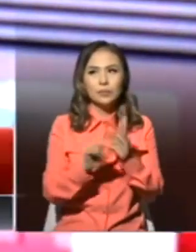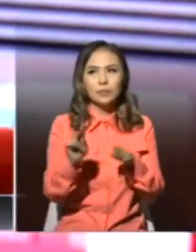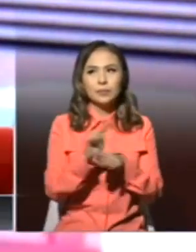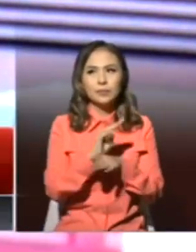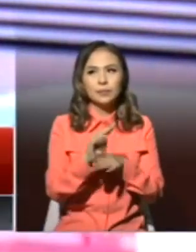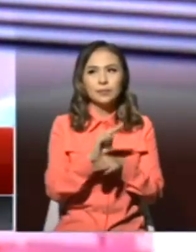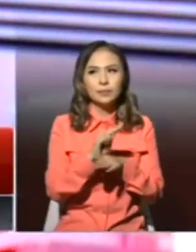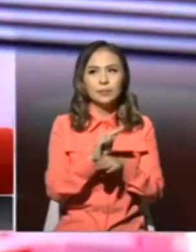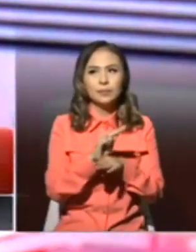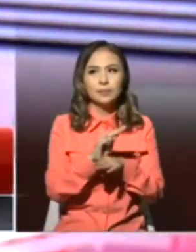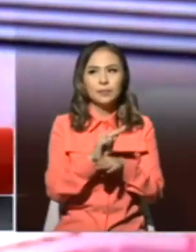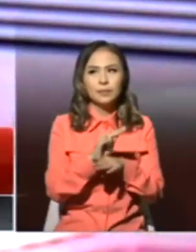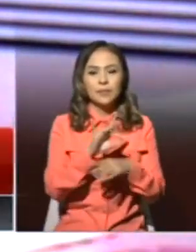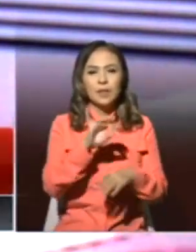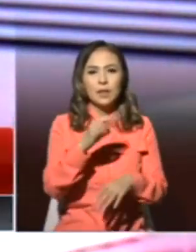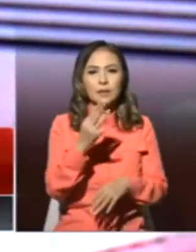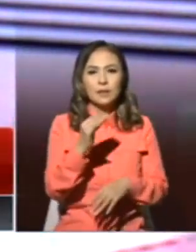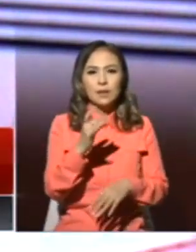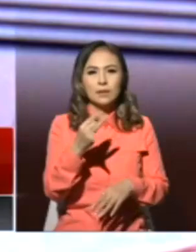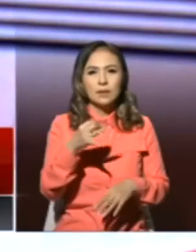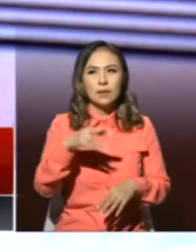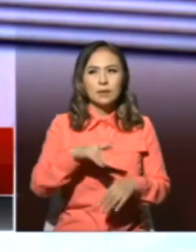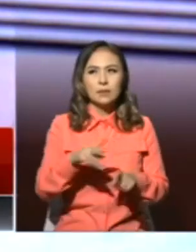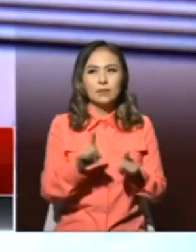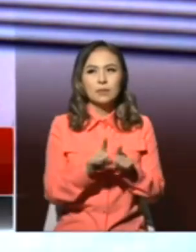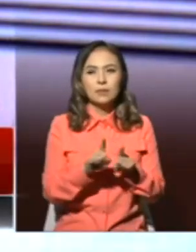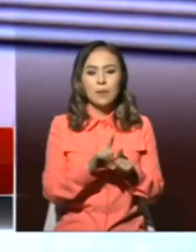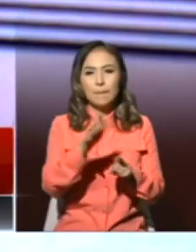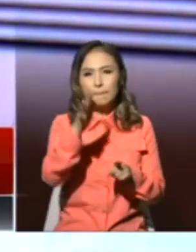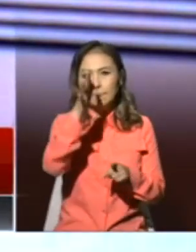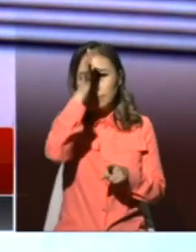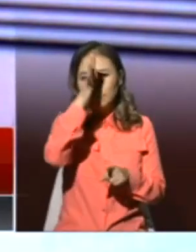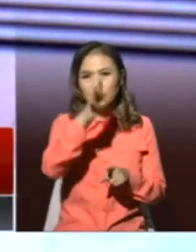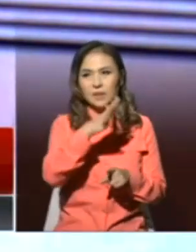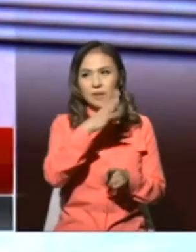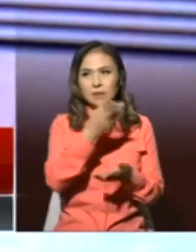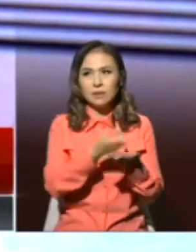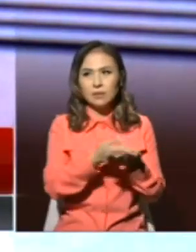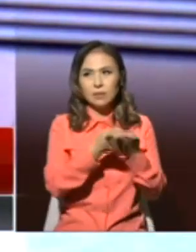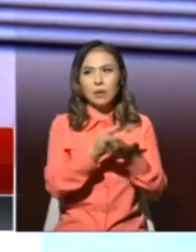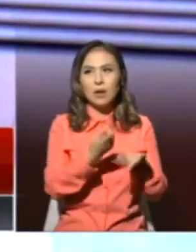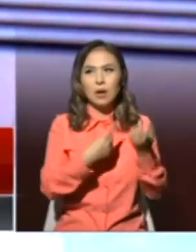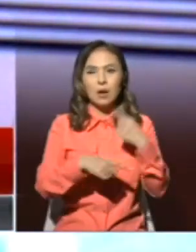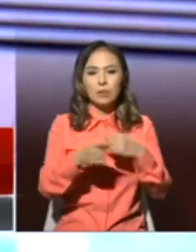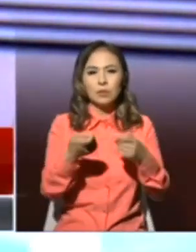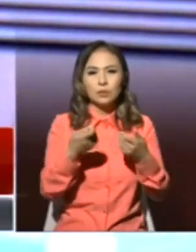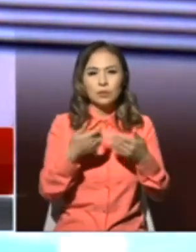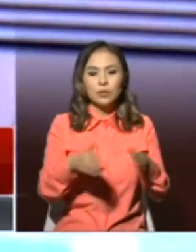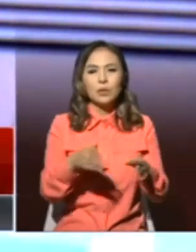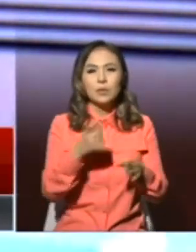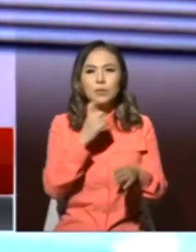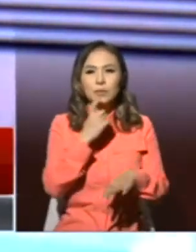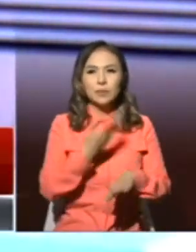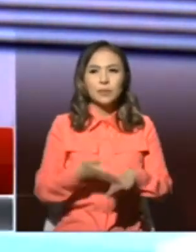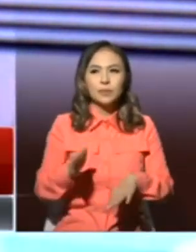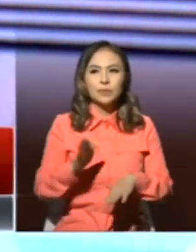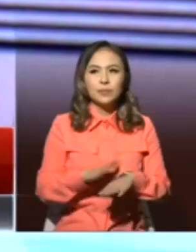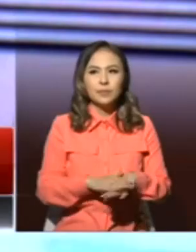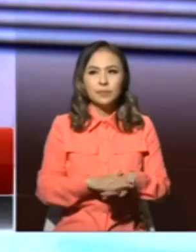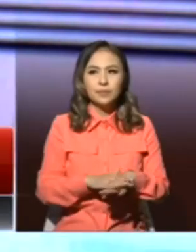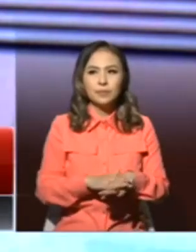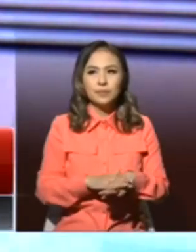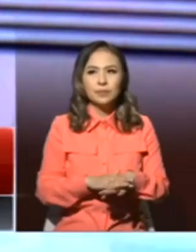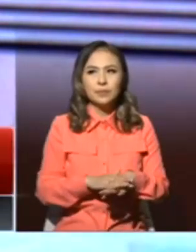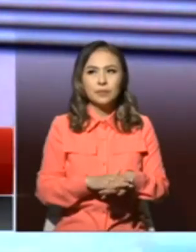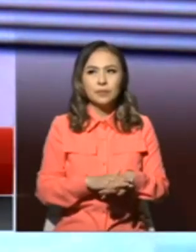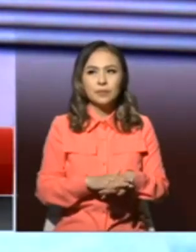айтқанда, термин айтқанда ресоциализация. Потому что адам 5 ай изоляция жатады, оған қайтып шығуға кішкене қиындау болады. Соны үйретеміз. Оның бәрін қоса кетсе...